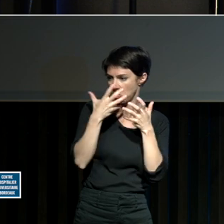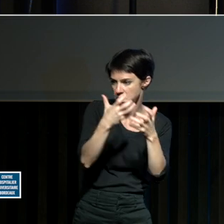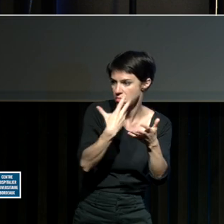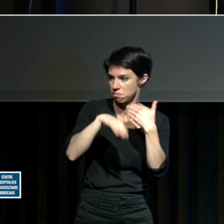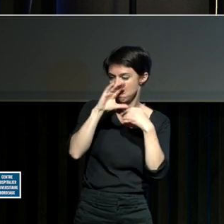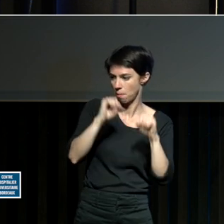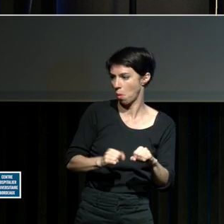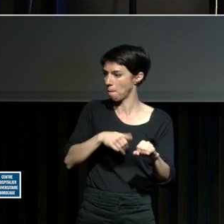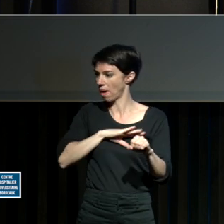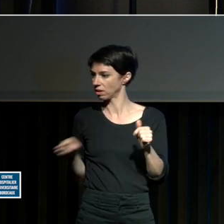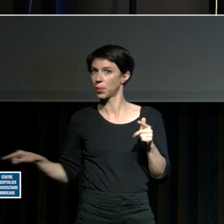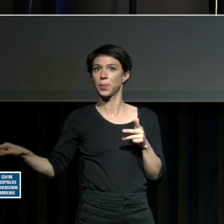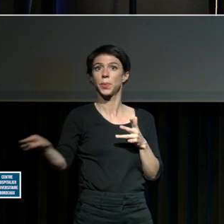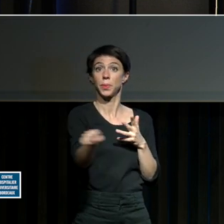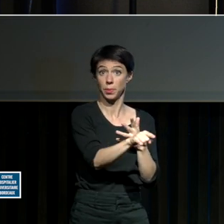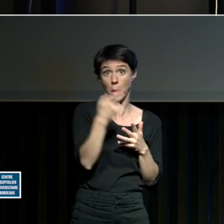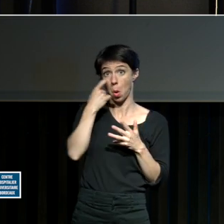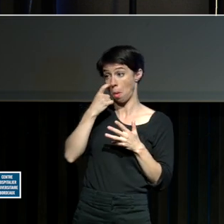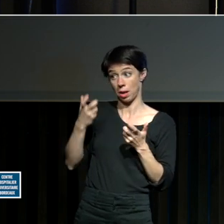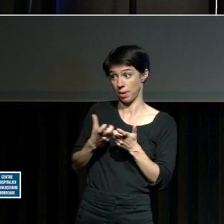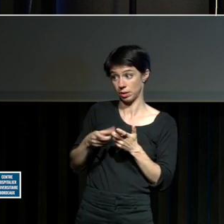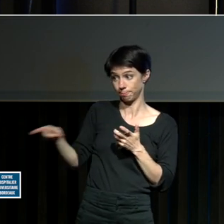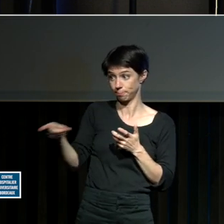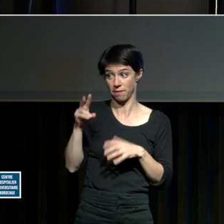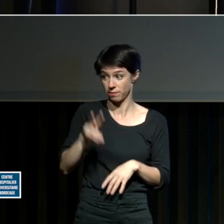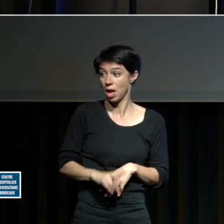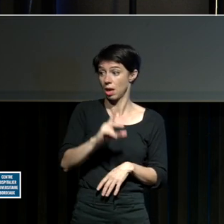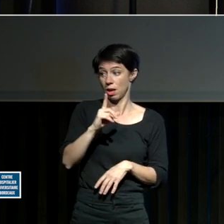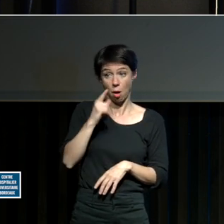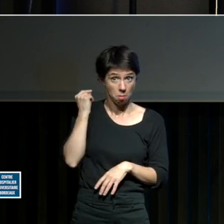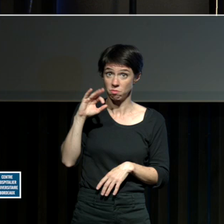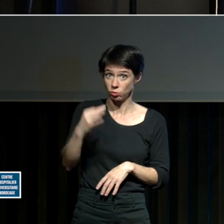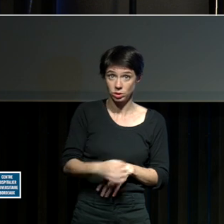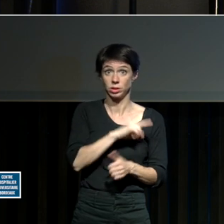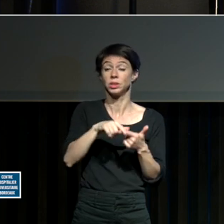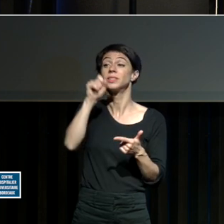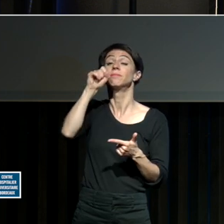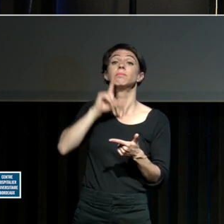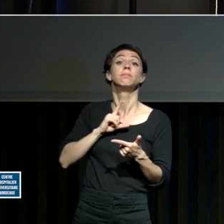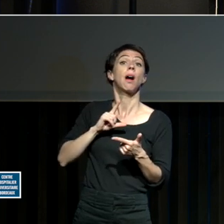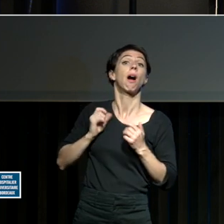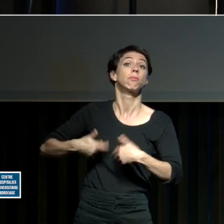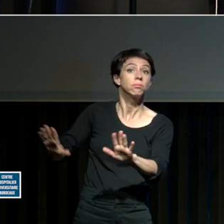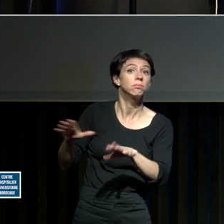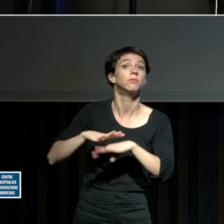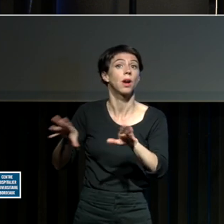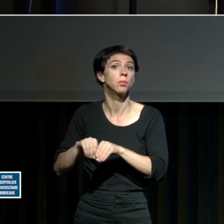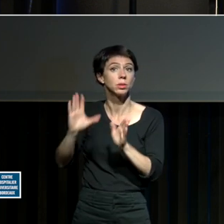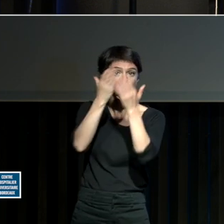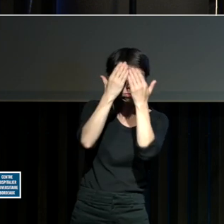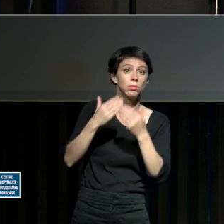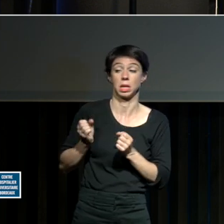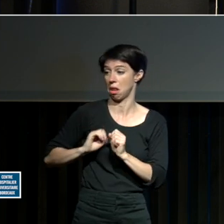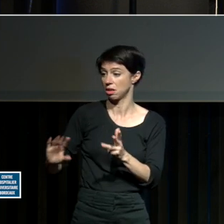que la dépression, le sexe masculin, la négligence parentale et l'isolement et la solitude